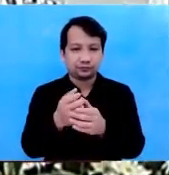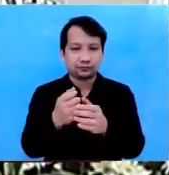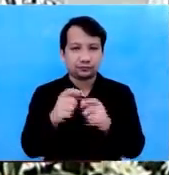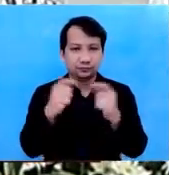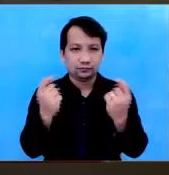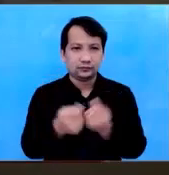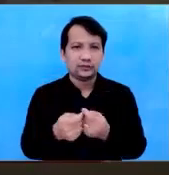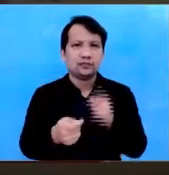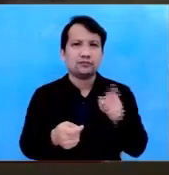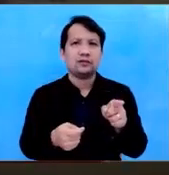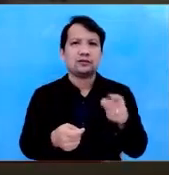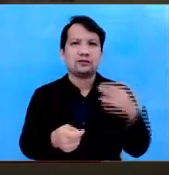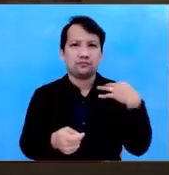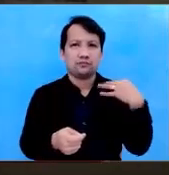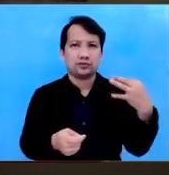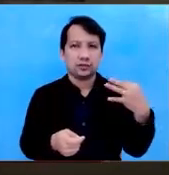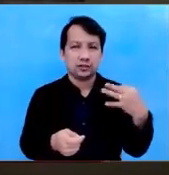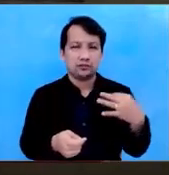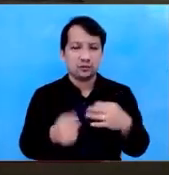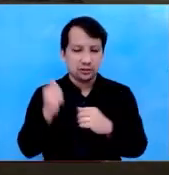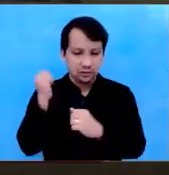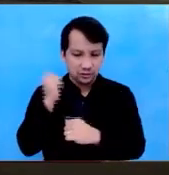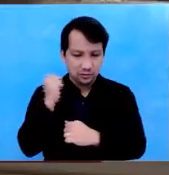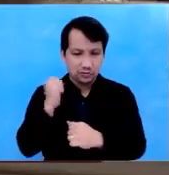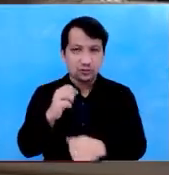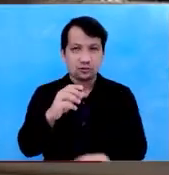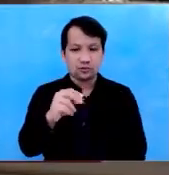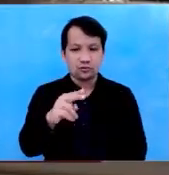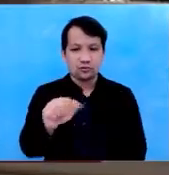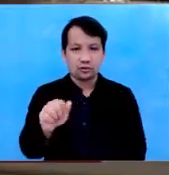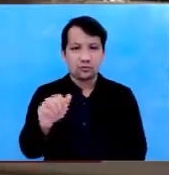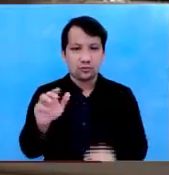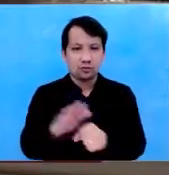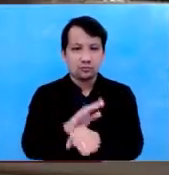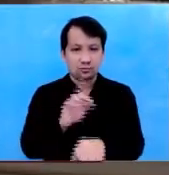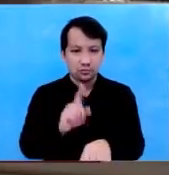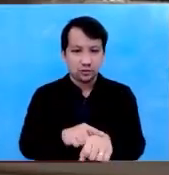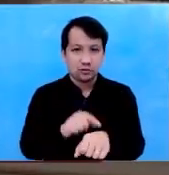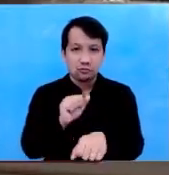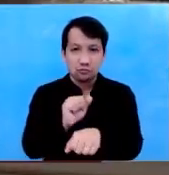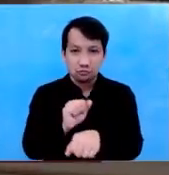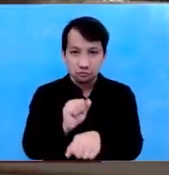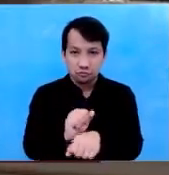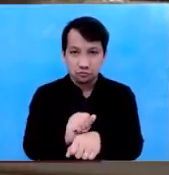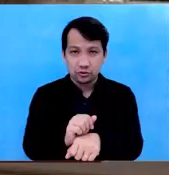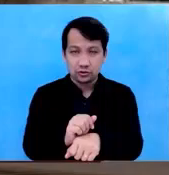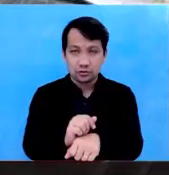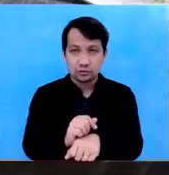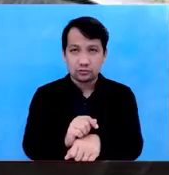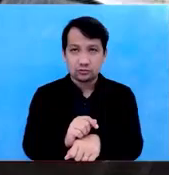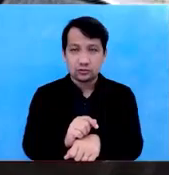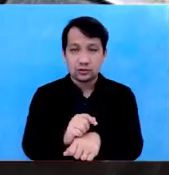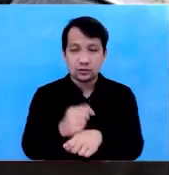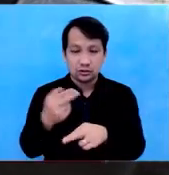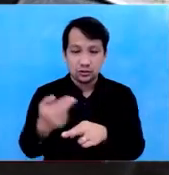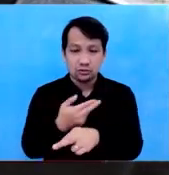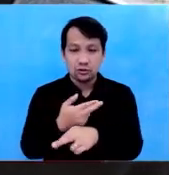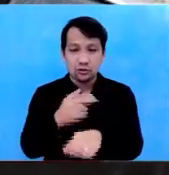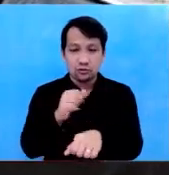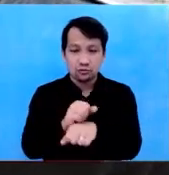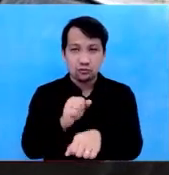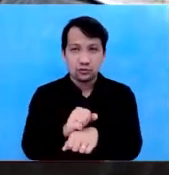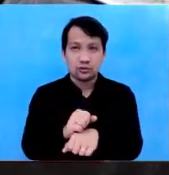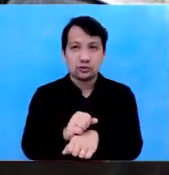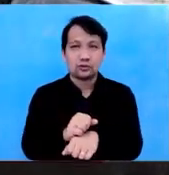volunteer. Umaasa raw si Ona na magiging full-time job niya ang pagiging rescuer. Wala po siyang iniisip ngayon na sweldo o